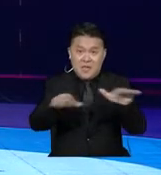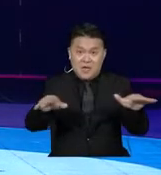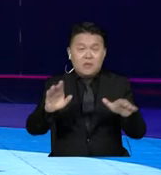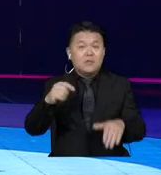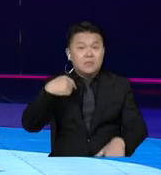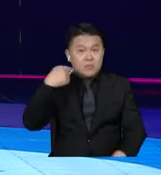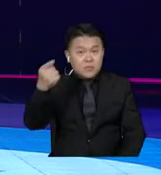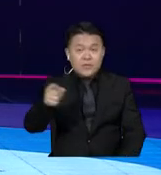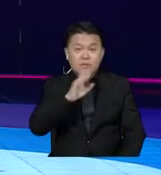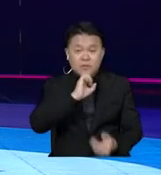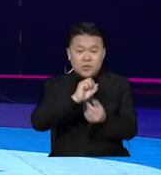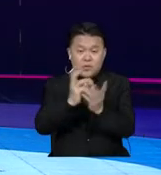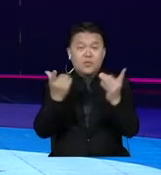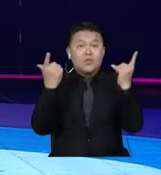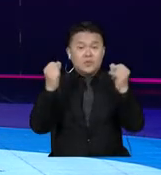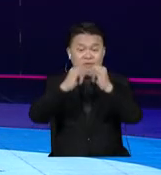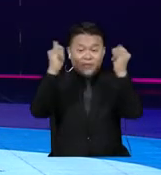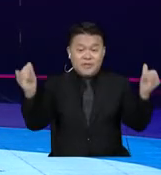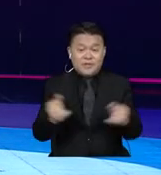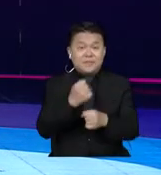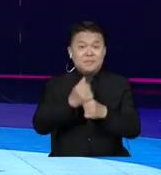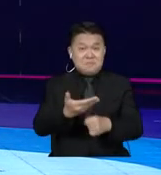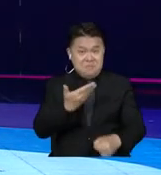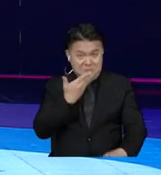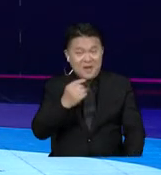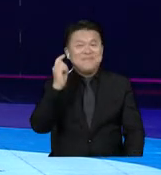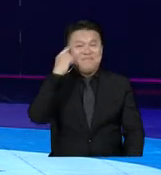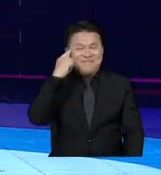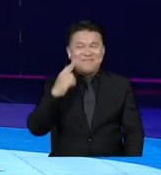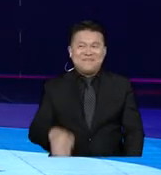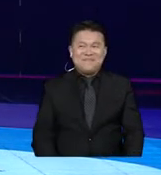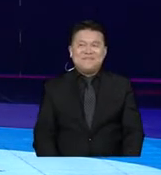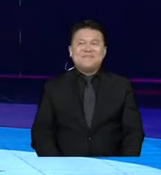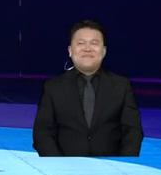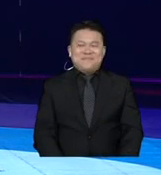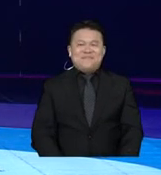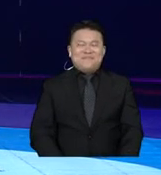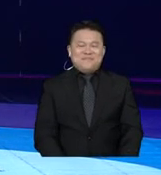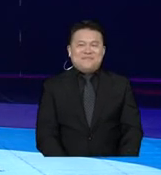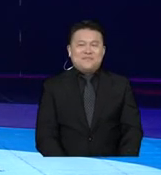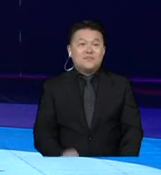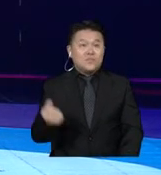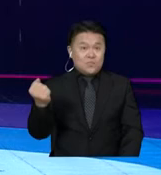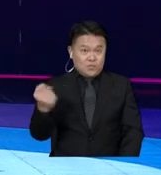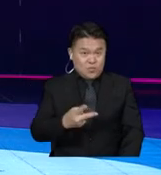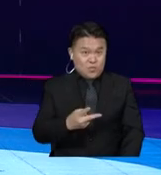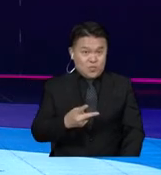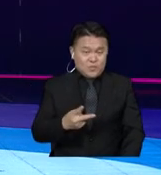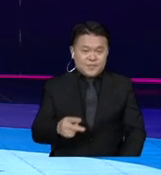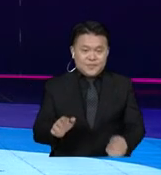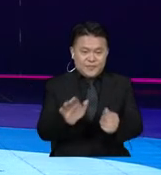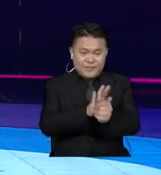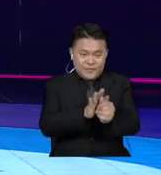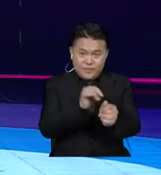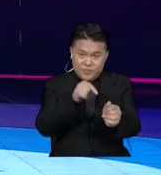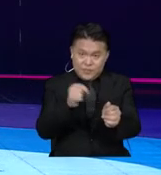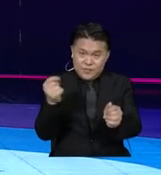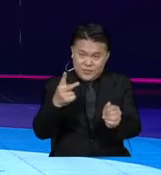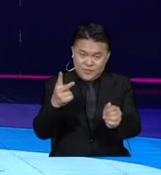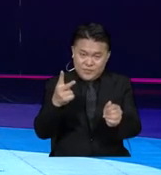나간다면 정말 꽃다발과 같은 사회를 우리가 만들어낼 수 있지 않을까 그런 생각을 네. 다시 해봅니다. 그리고 다정함과